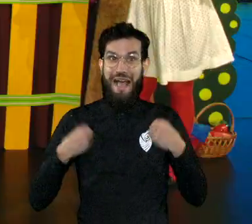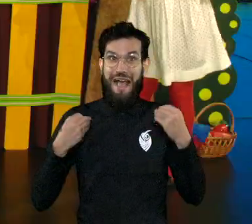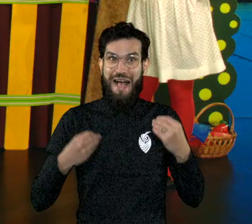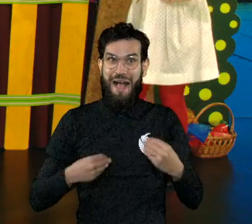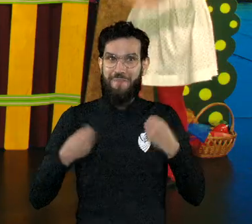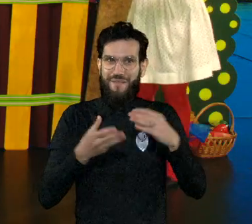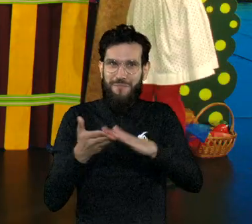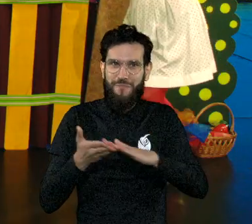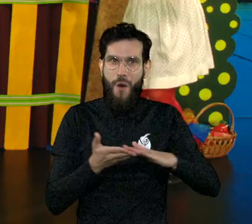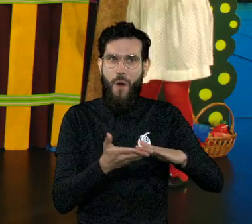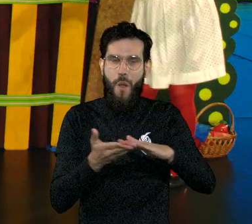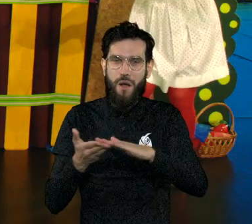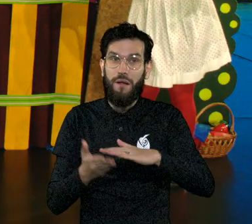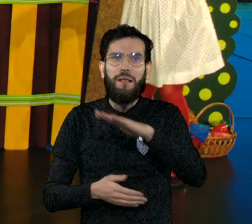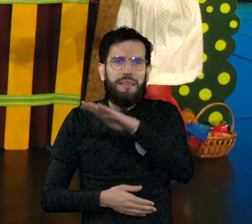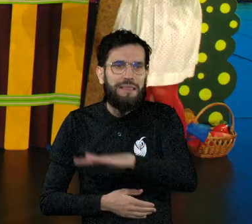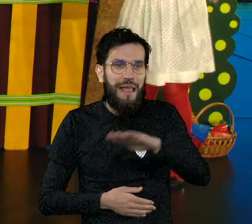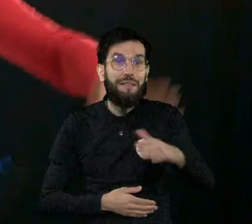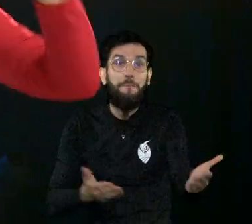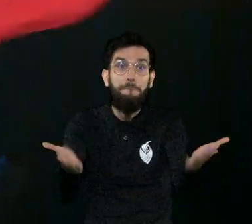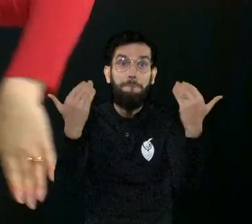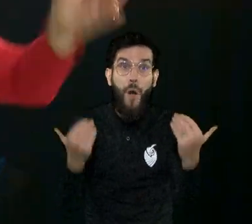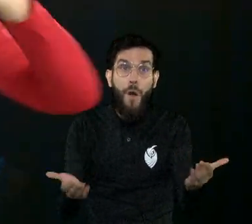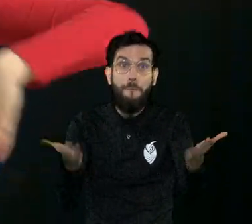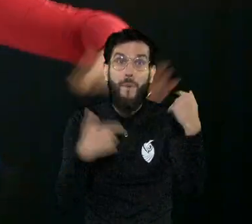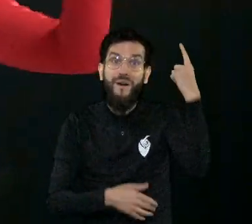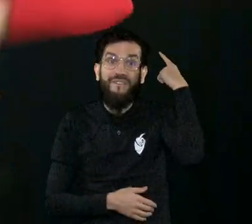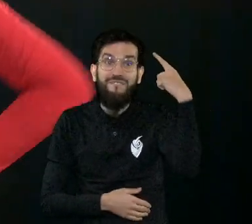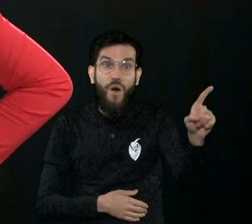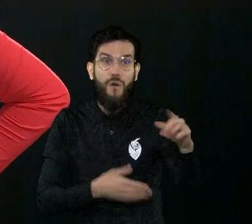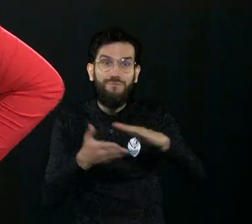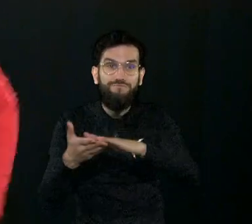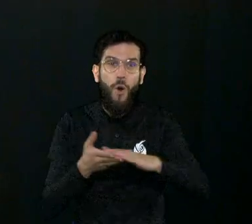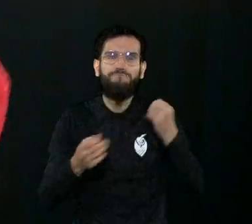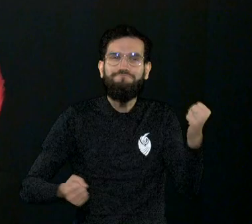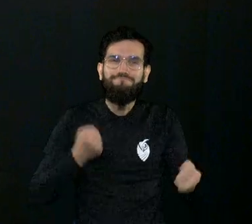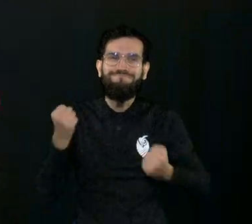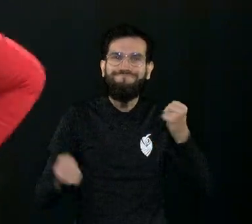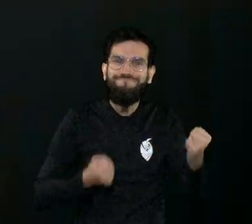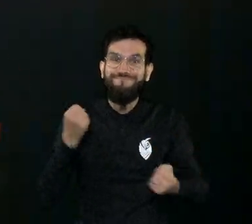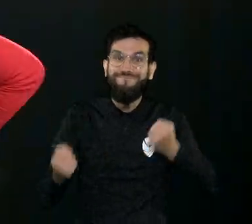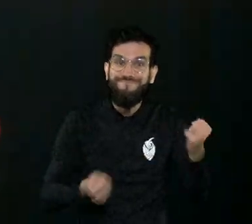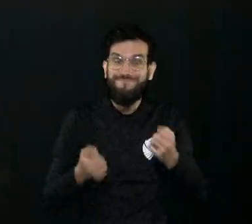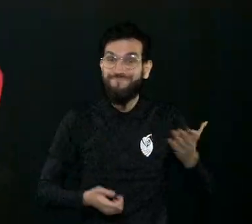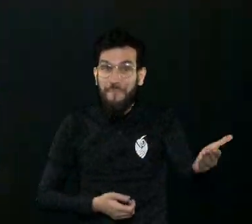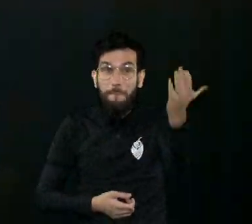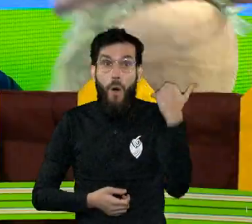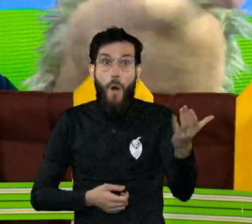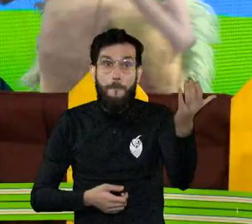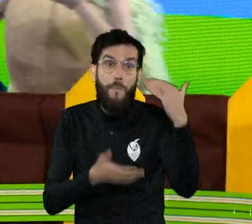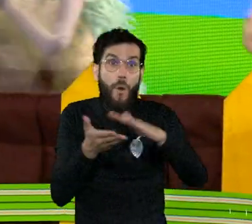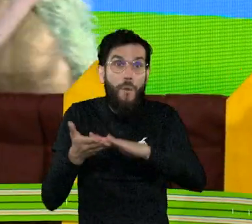zabávali. Poďte, deti, poďte von, pobehať si na náš dvor. Poďte, deti, poďte